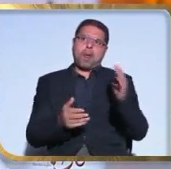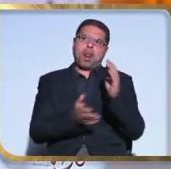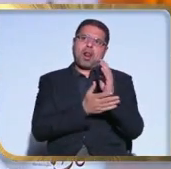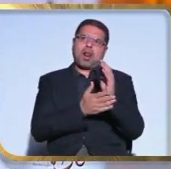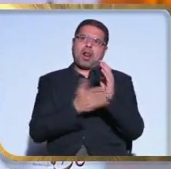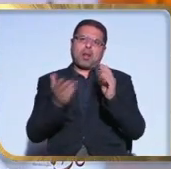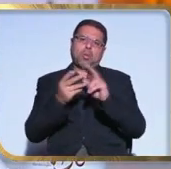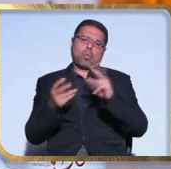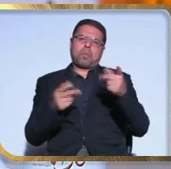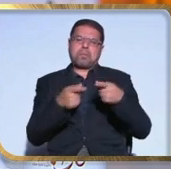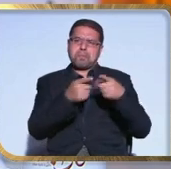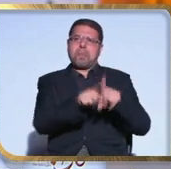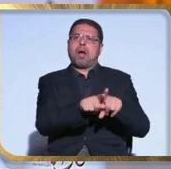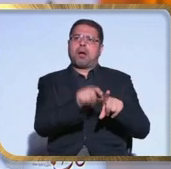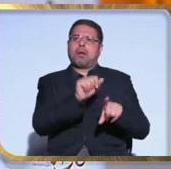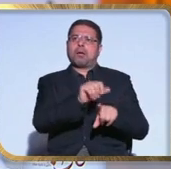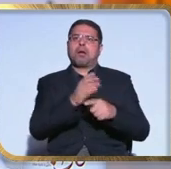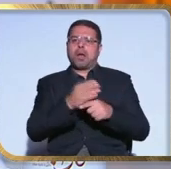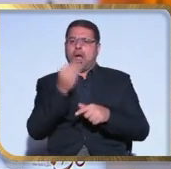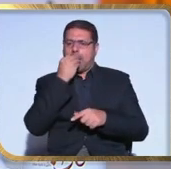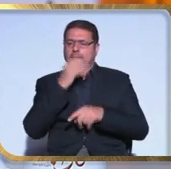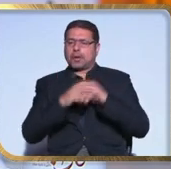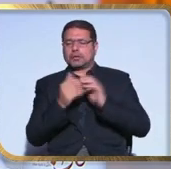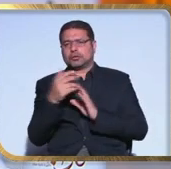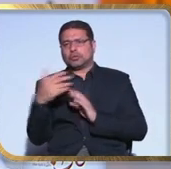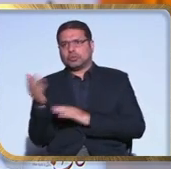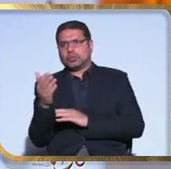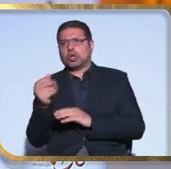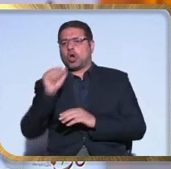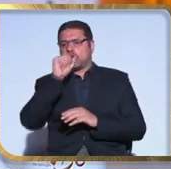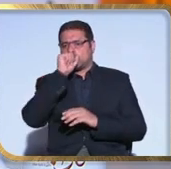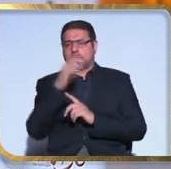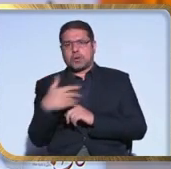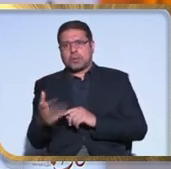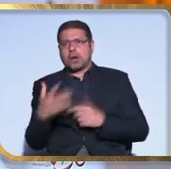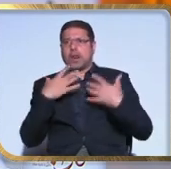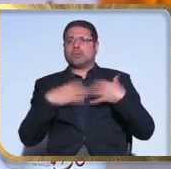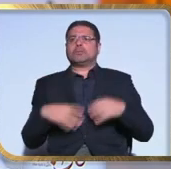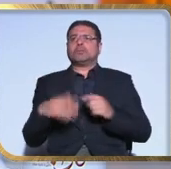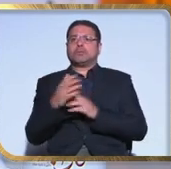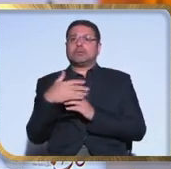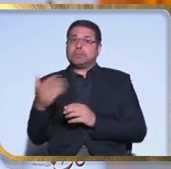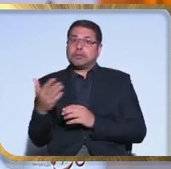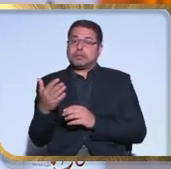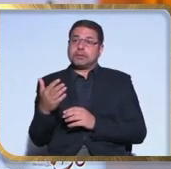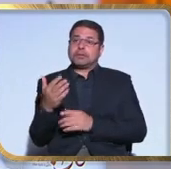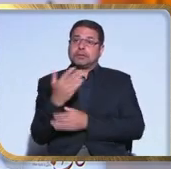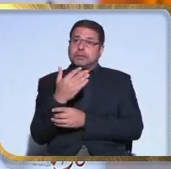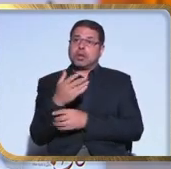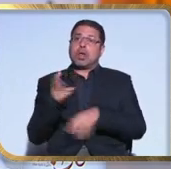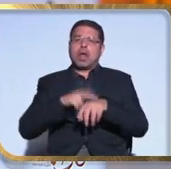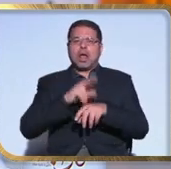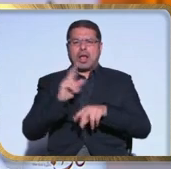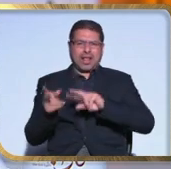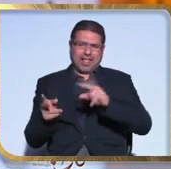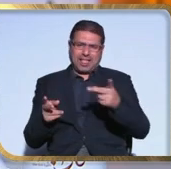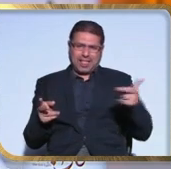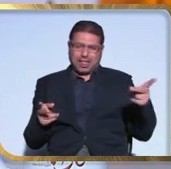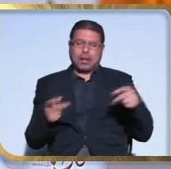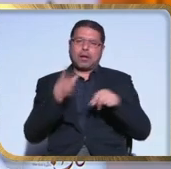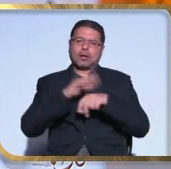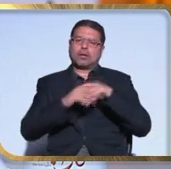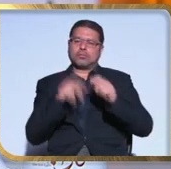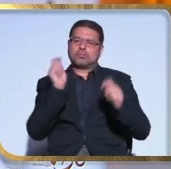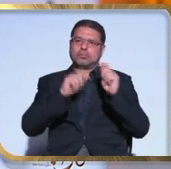لما سوى ذلك يبقى للطعام ناكل باليمين نشرب باليمين نلبس باليمين وما سوى ذلك